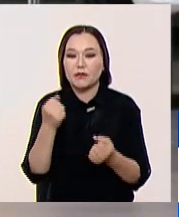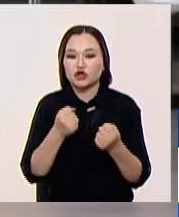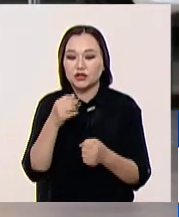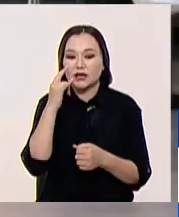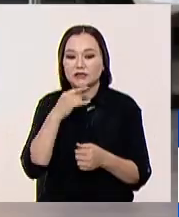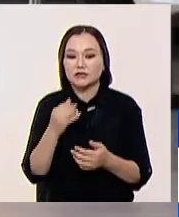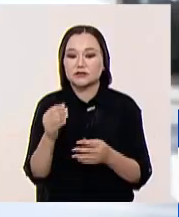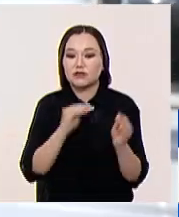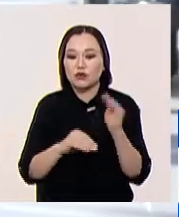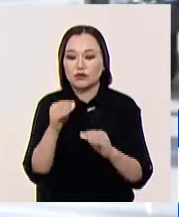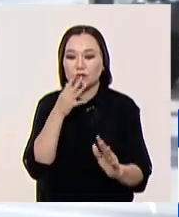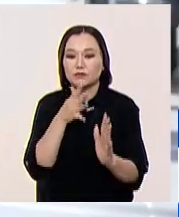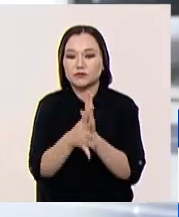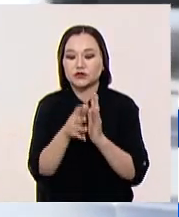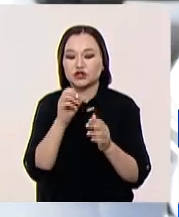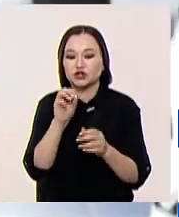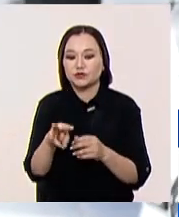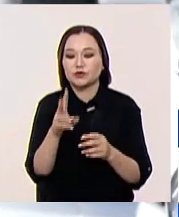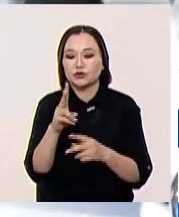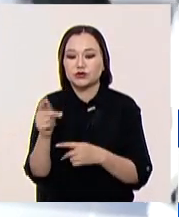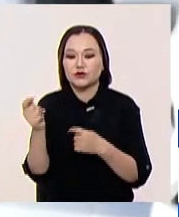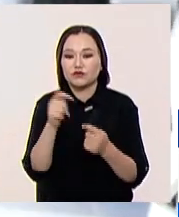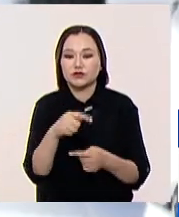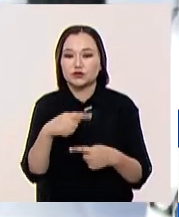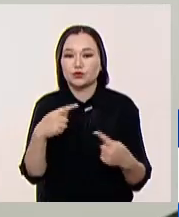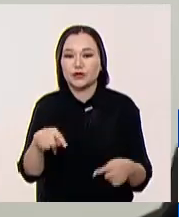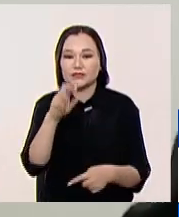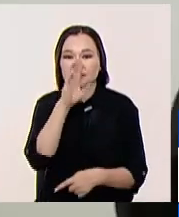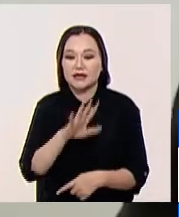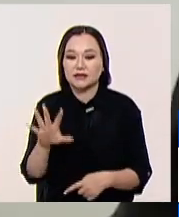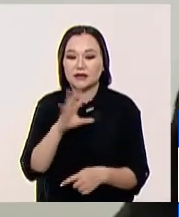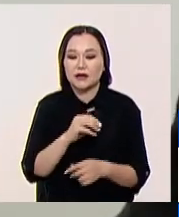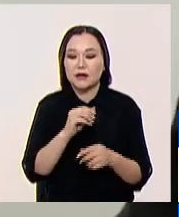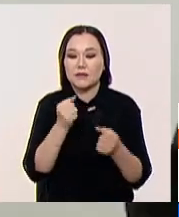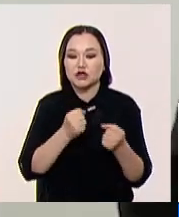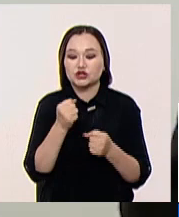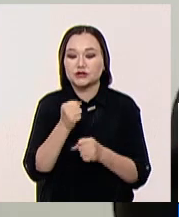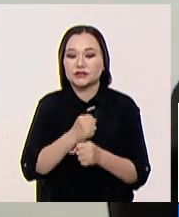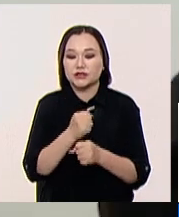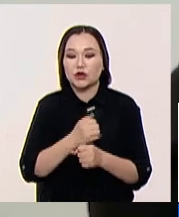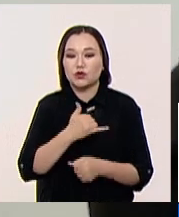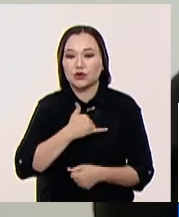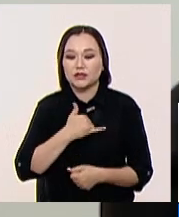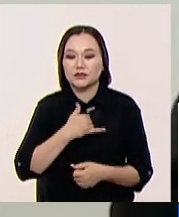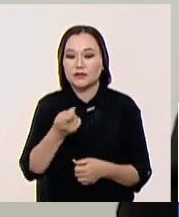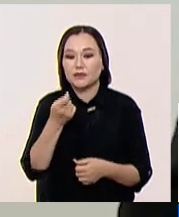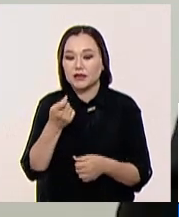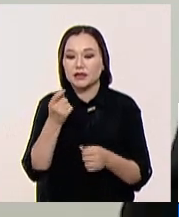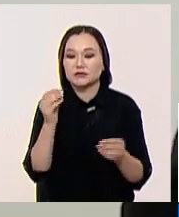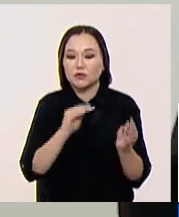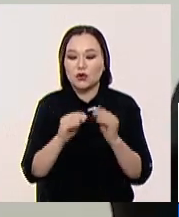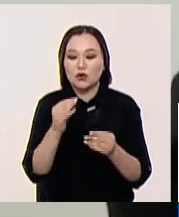казахстанской сборки прозрачное, в отличие от тех, которые завозятся из других стран. Машины, произведенные у нас методом мелкоузловой